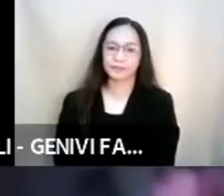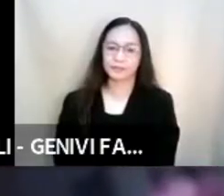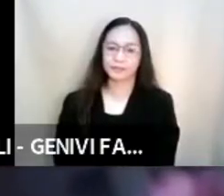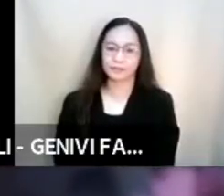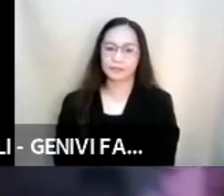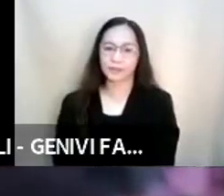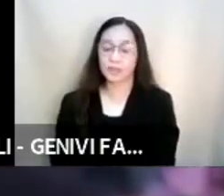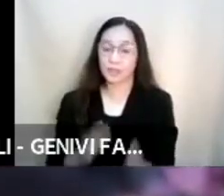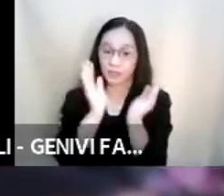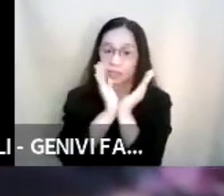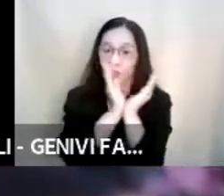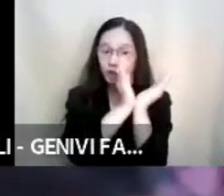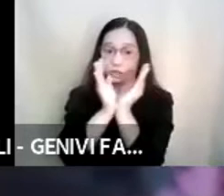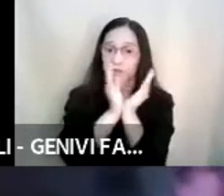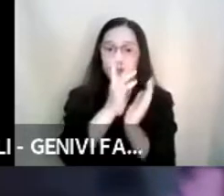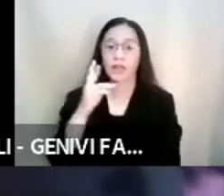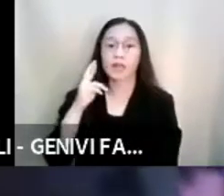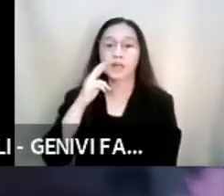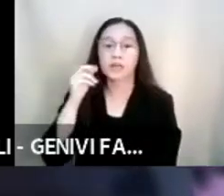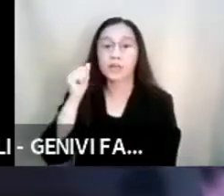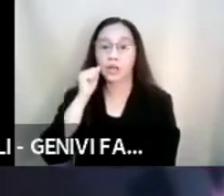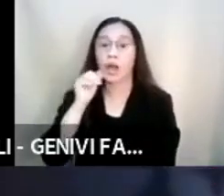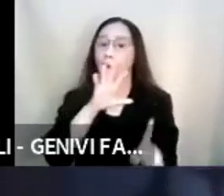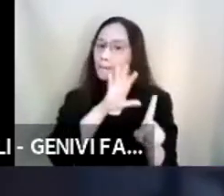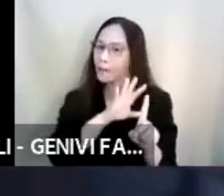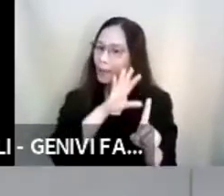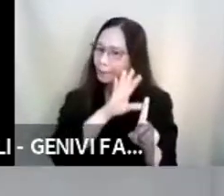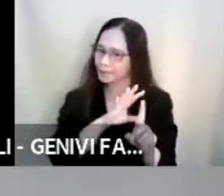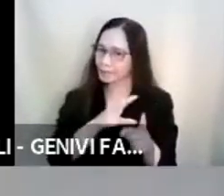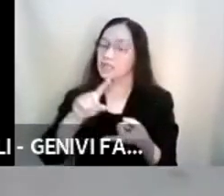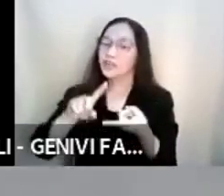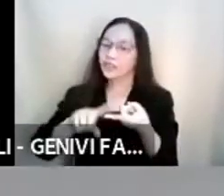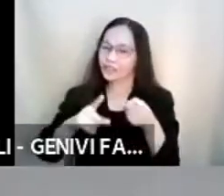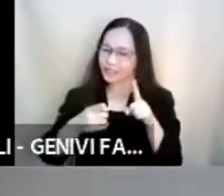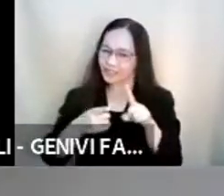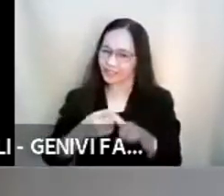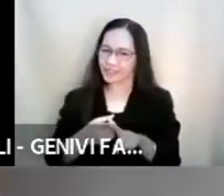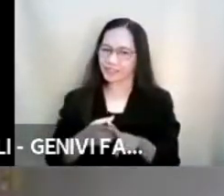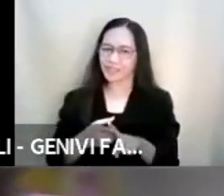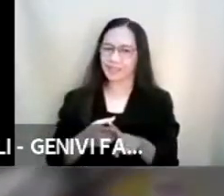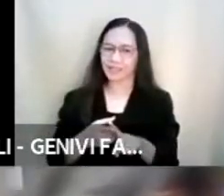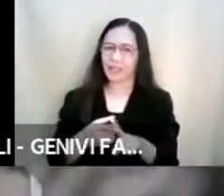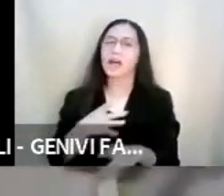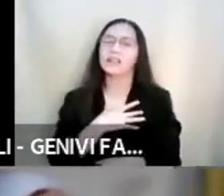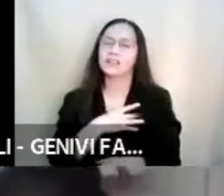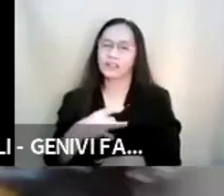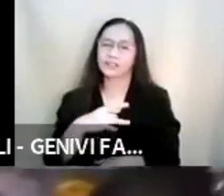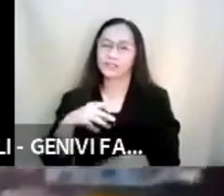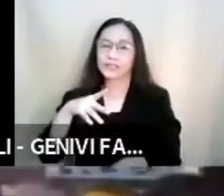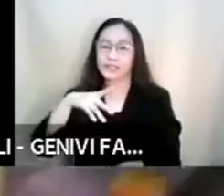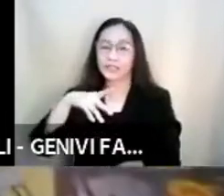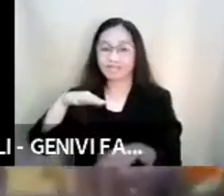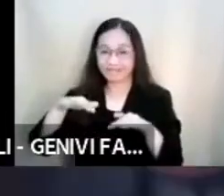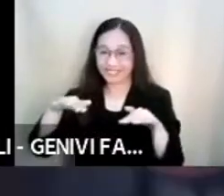Sa community, si Rosan talaga popular to eh. Kasi friendly to eh. Oh, mahilig din siya sa mga bata. Pero